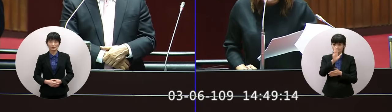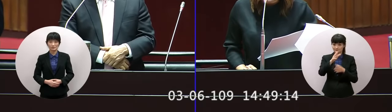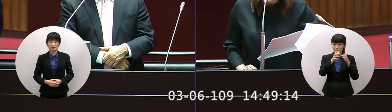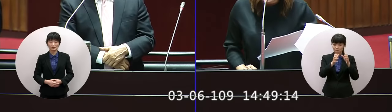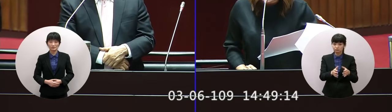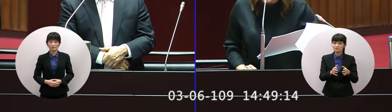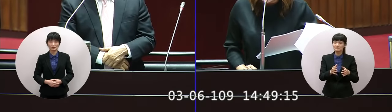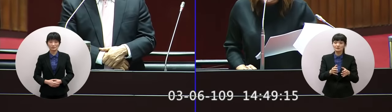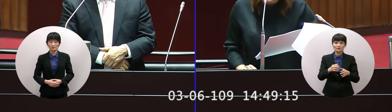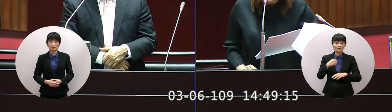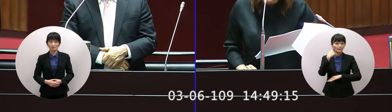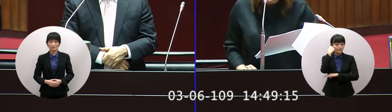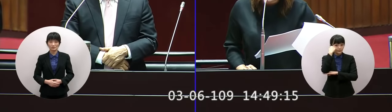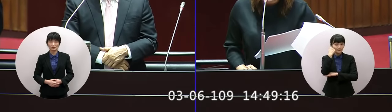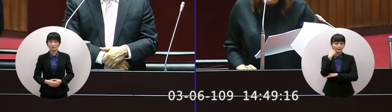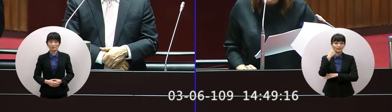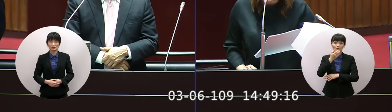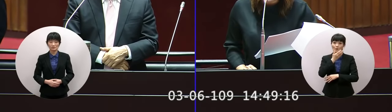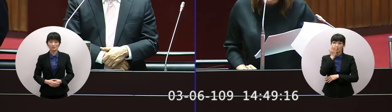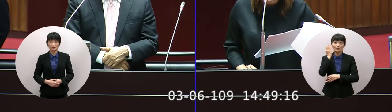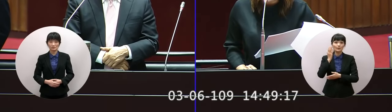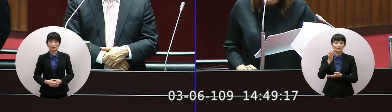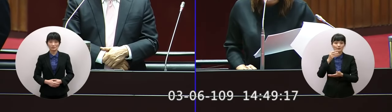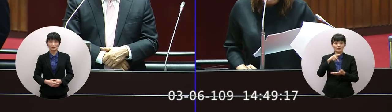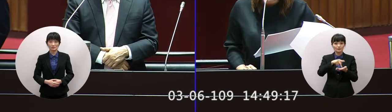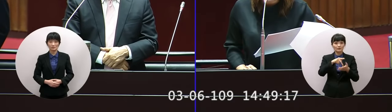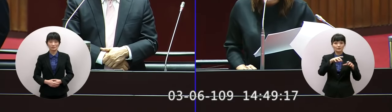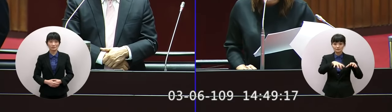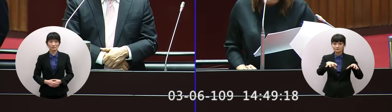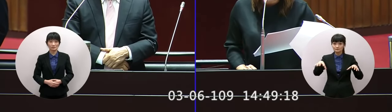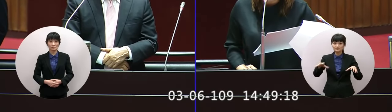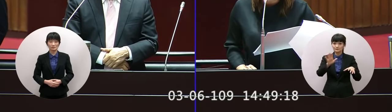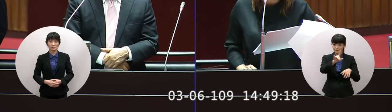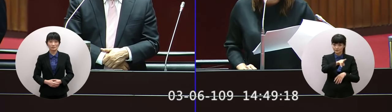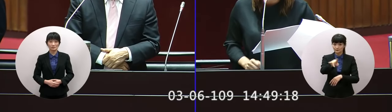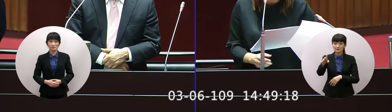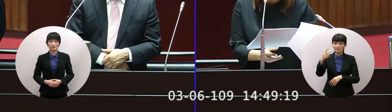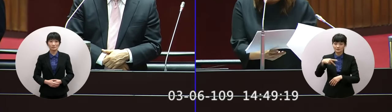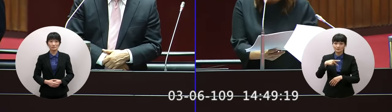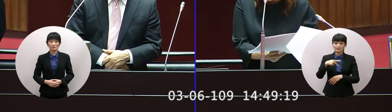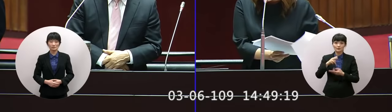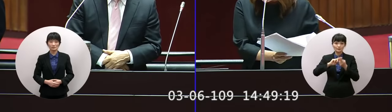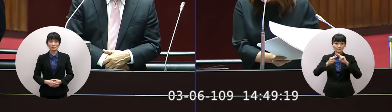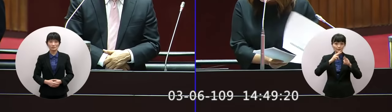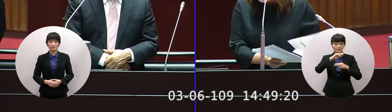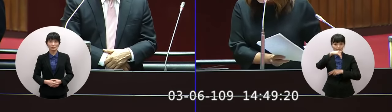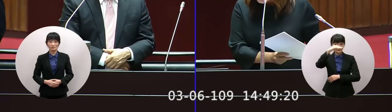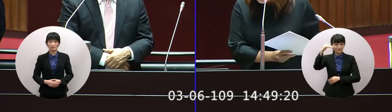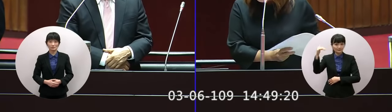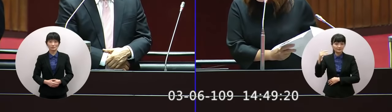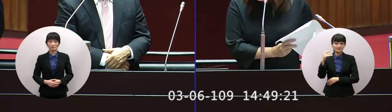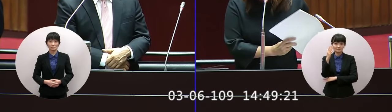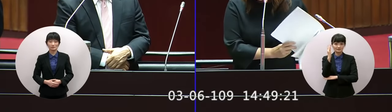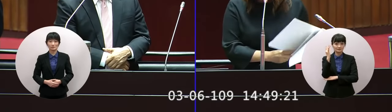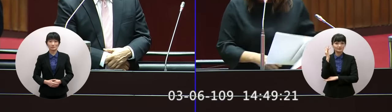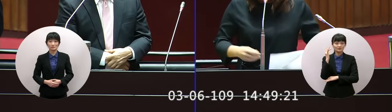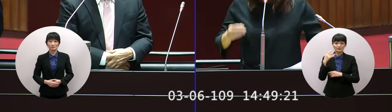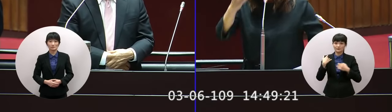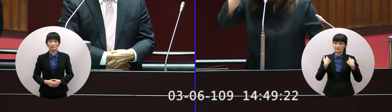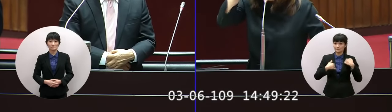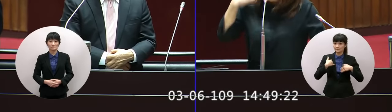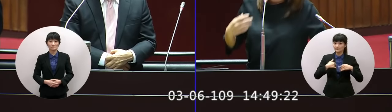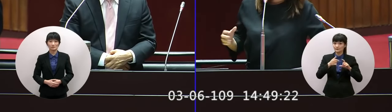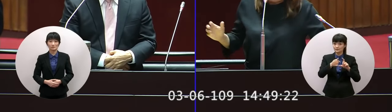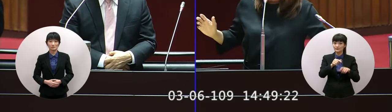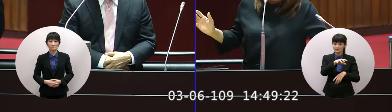山庄跟住宿的一些相关的设施，还有武林国家森林游乐区等等，这些都有武林山庄。我想